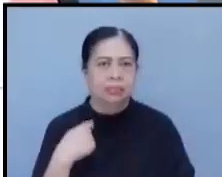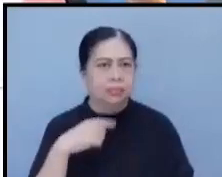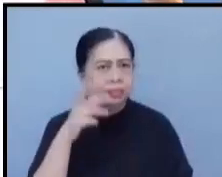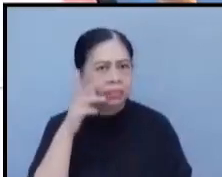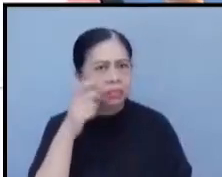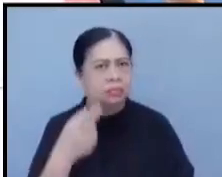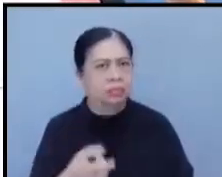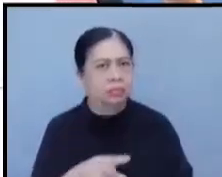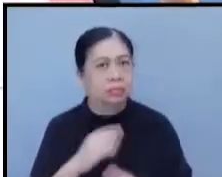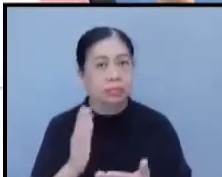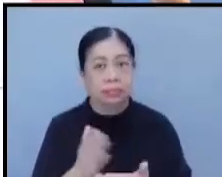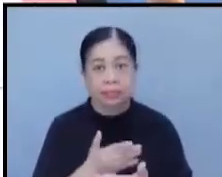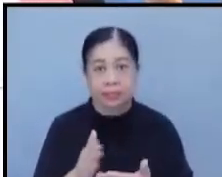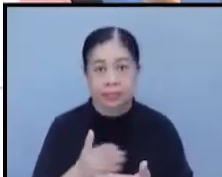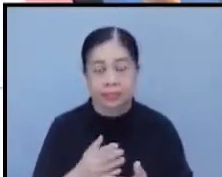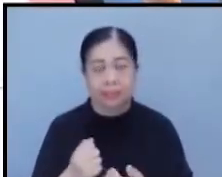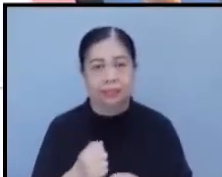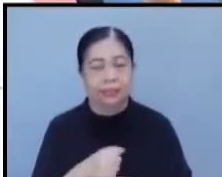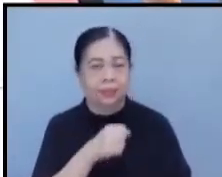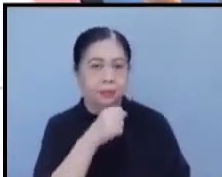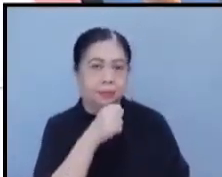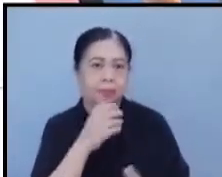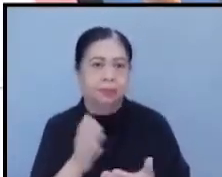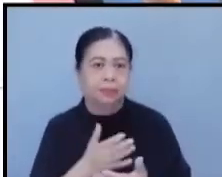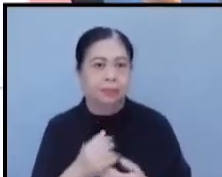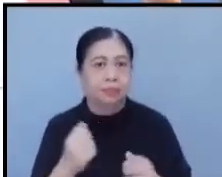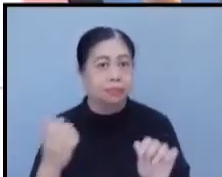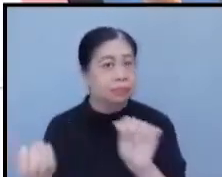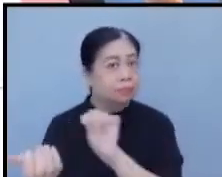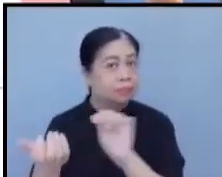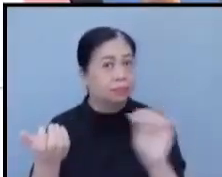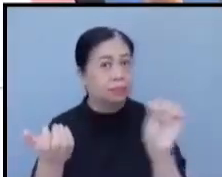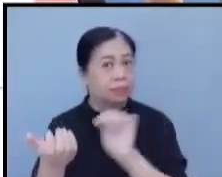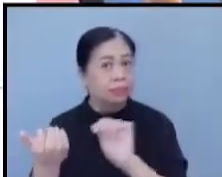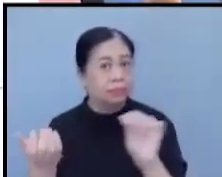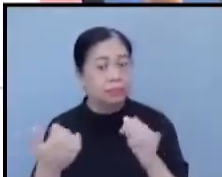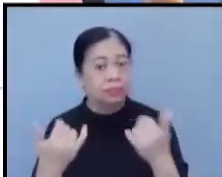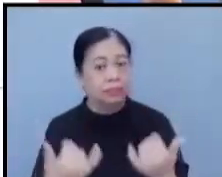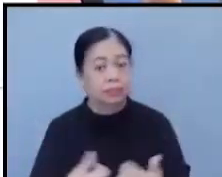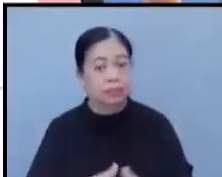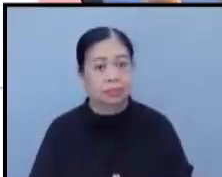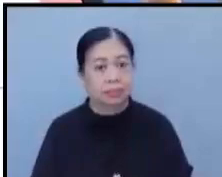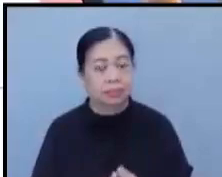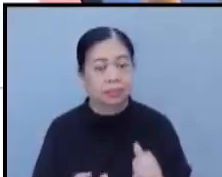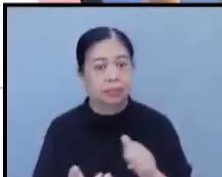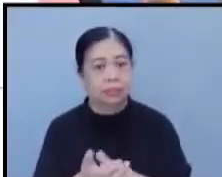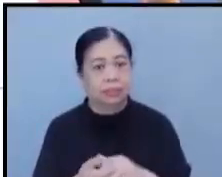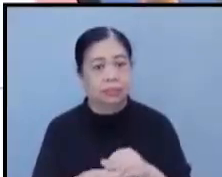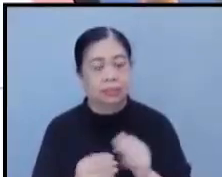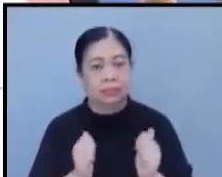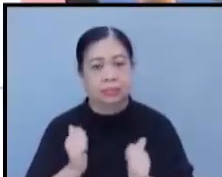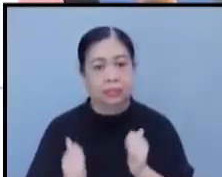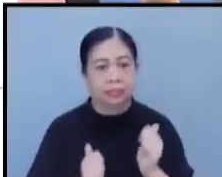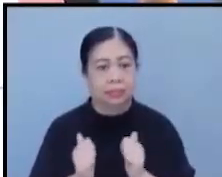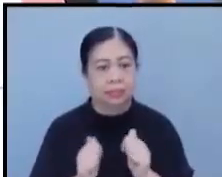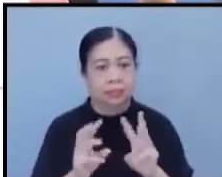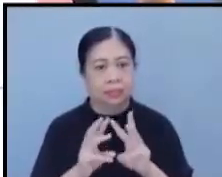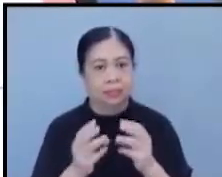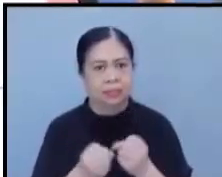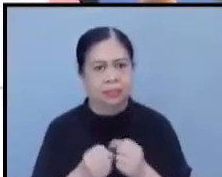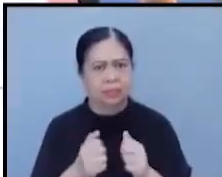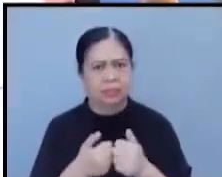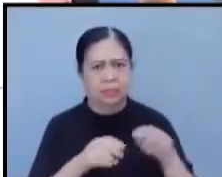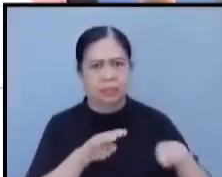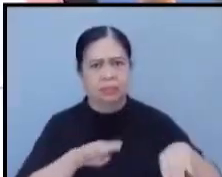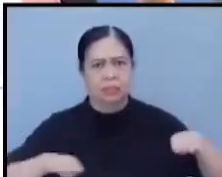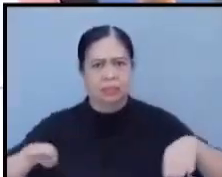pagiging singer and recording artist, you also play violin. At currently daw ay enrolled ka sa acting workshop. Paano mo nababalansi